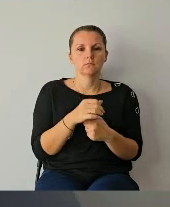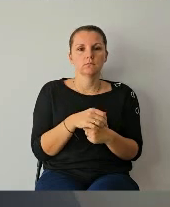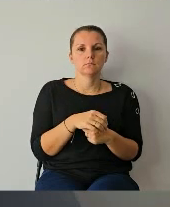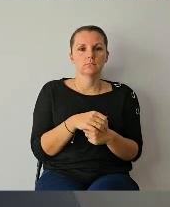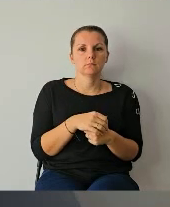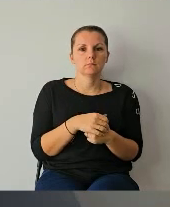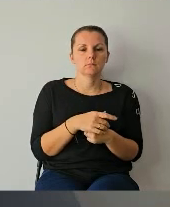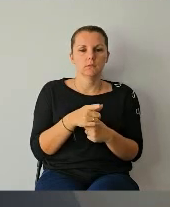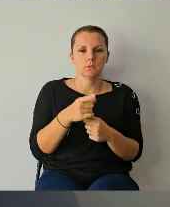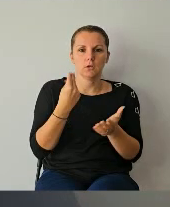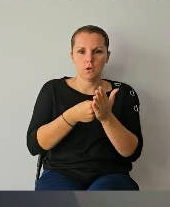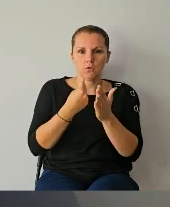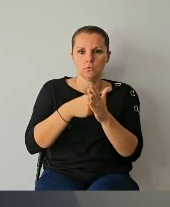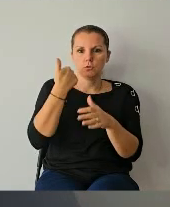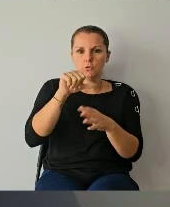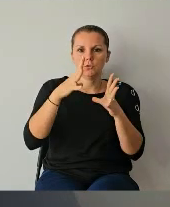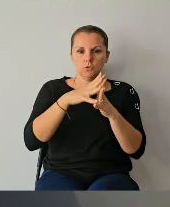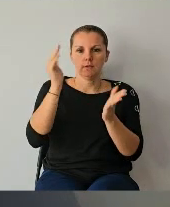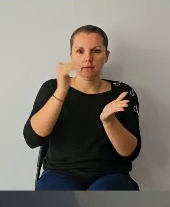110 tysięcy.